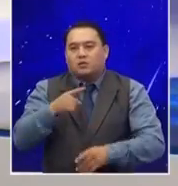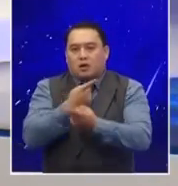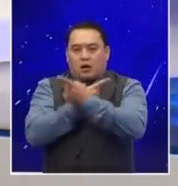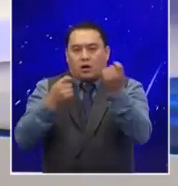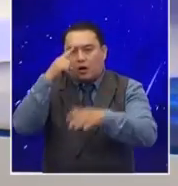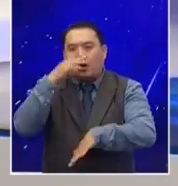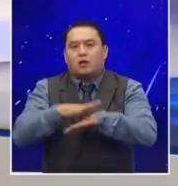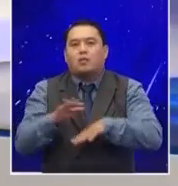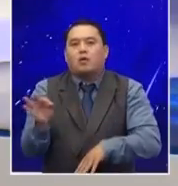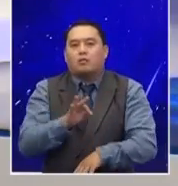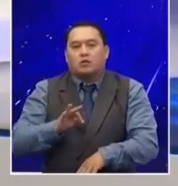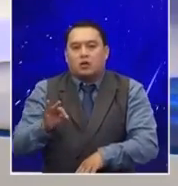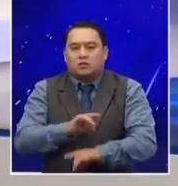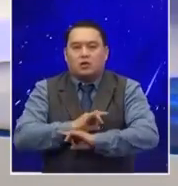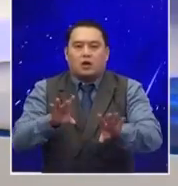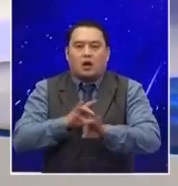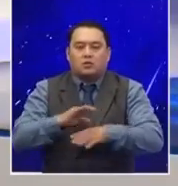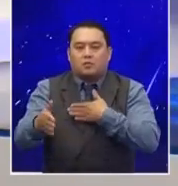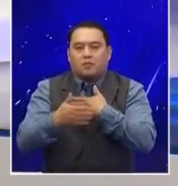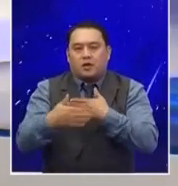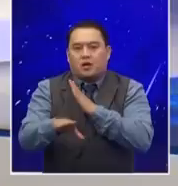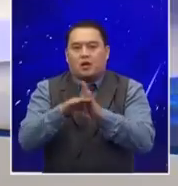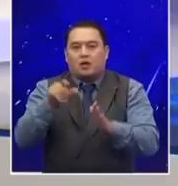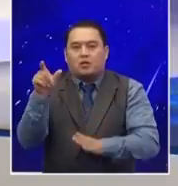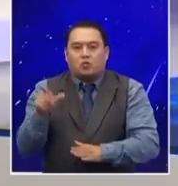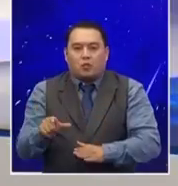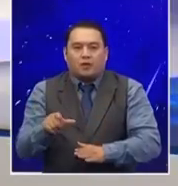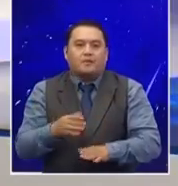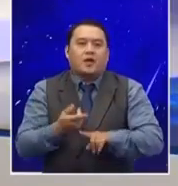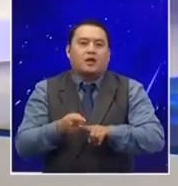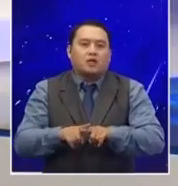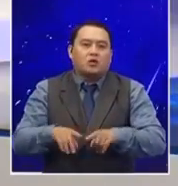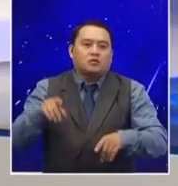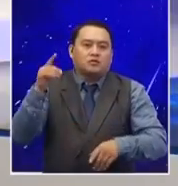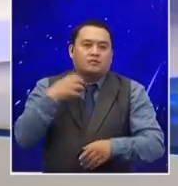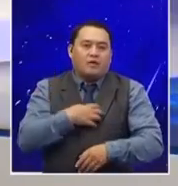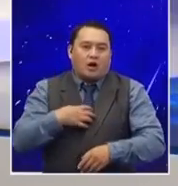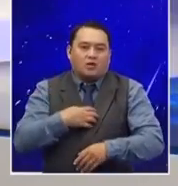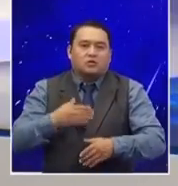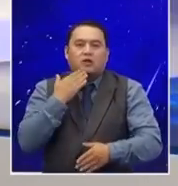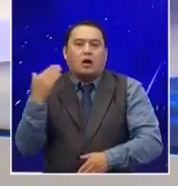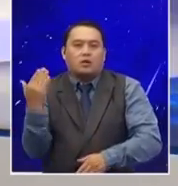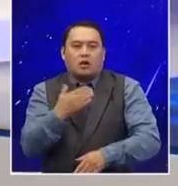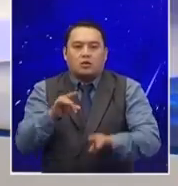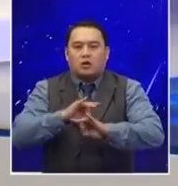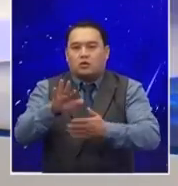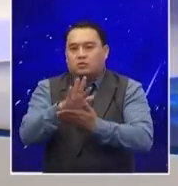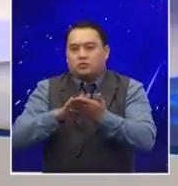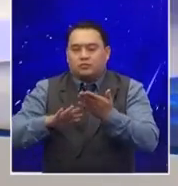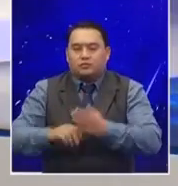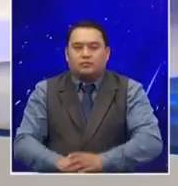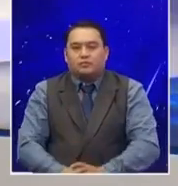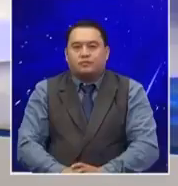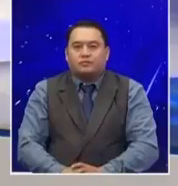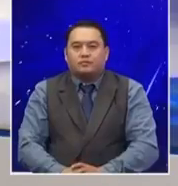озвучил аким Алматинской области перед депутатами областного маслихата. О самых значимых моментах доклада расскажет мой коллега